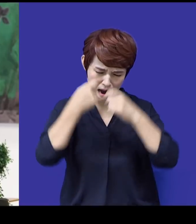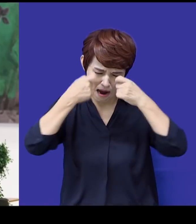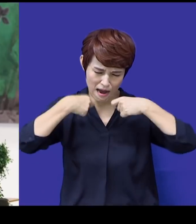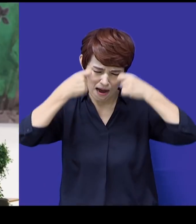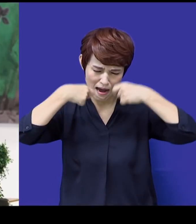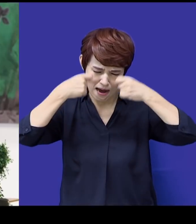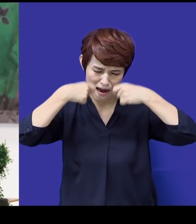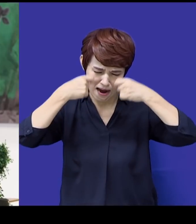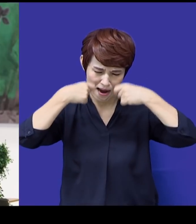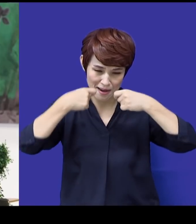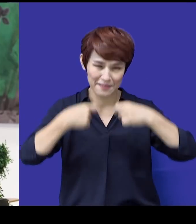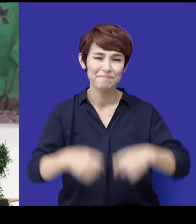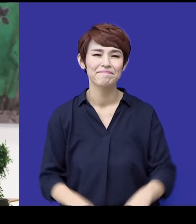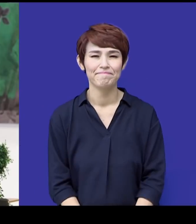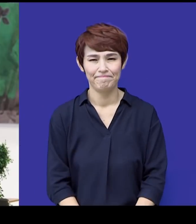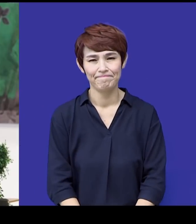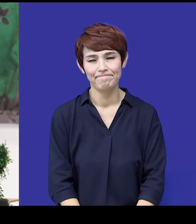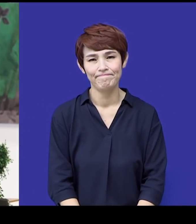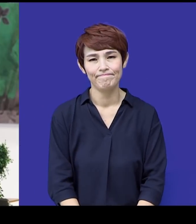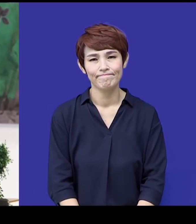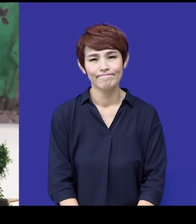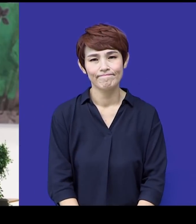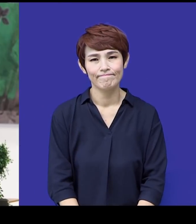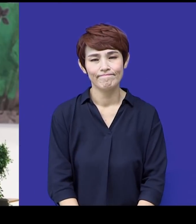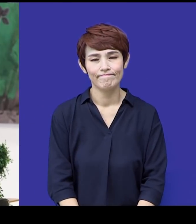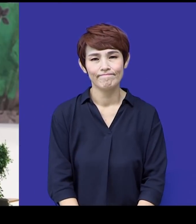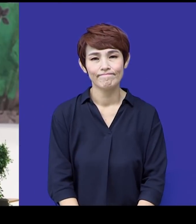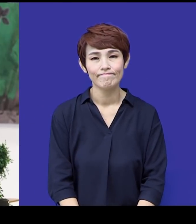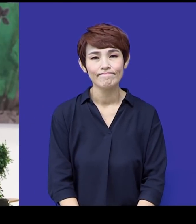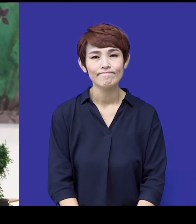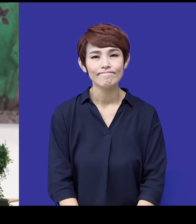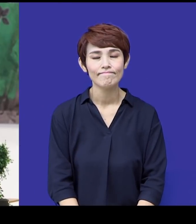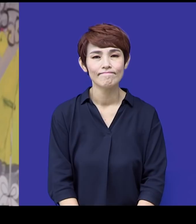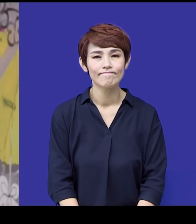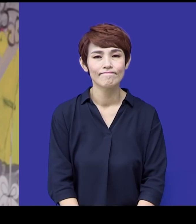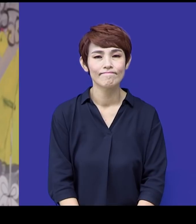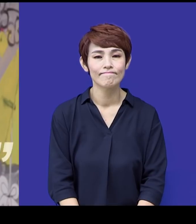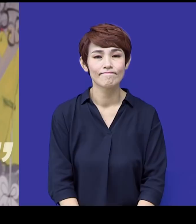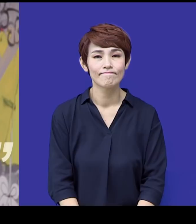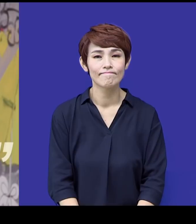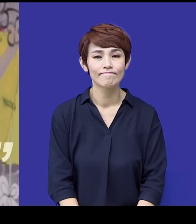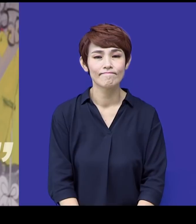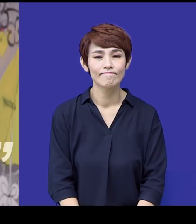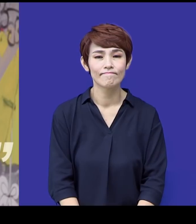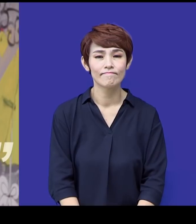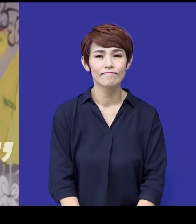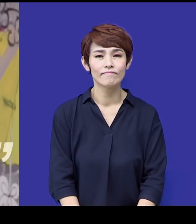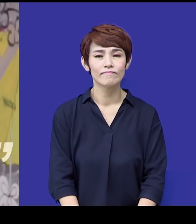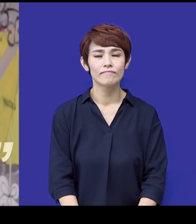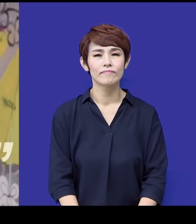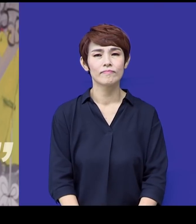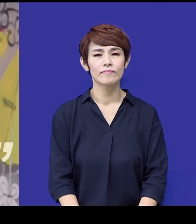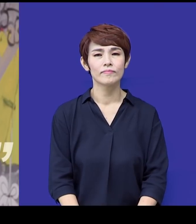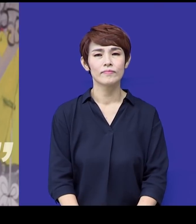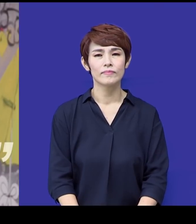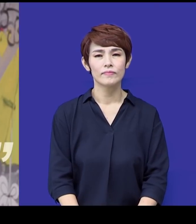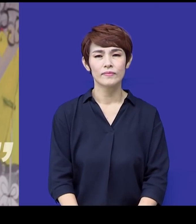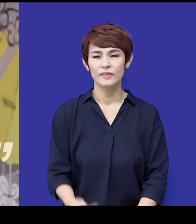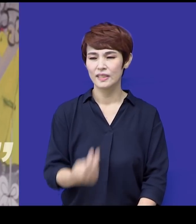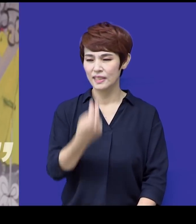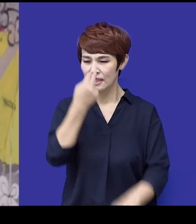됐죠. 그게 이제 그럴 수 있었던 것이 뭐냐면은 죽고 사는데 앞에